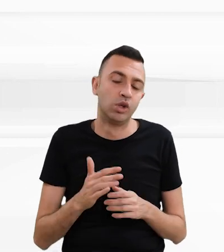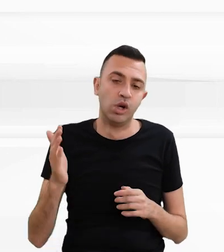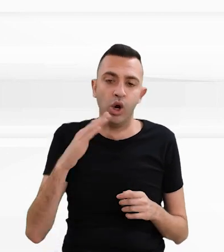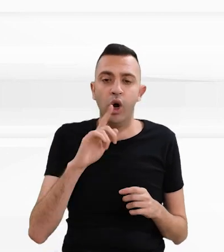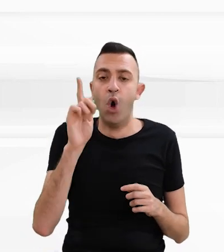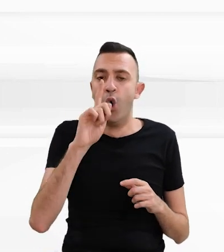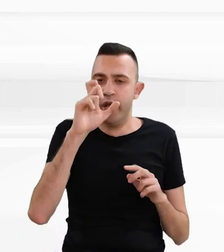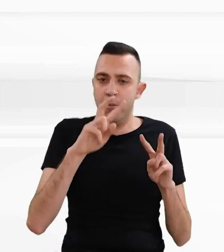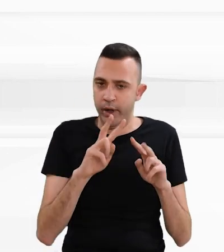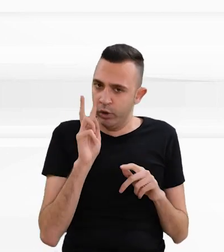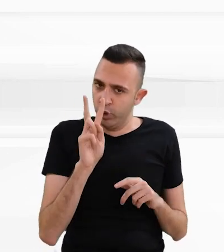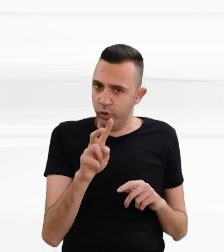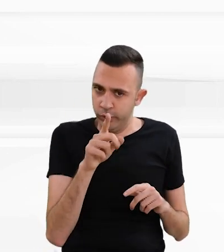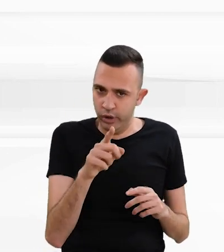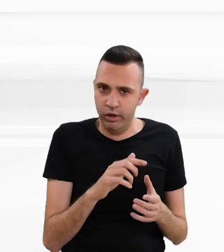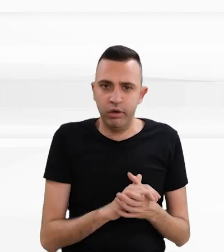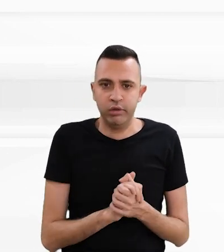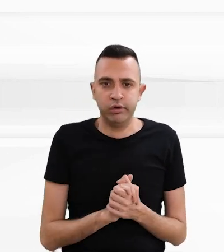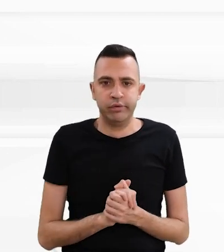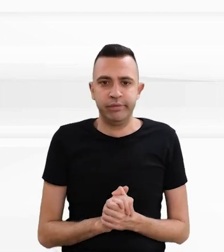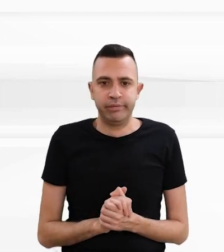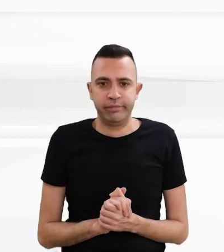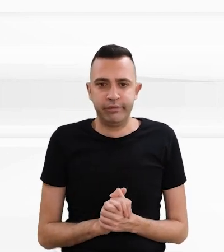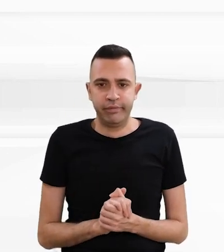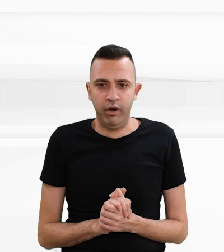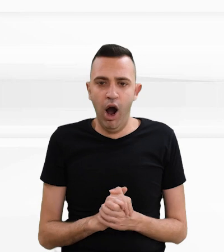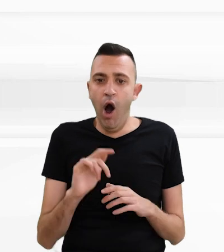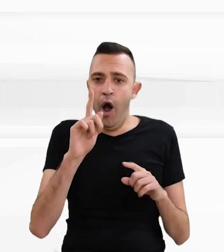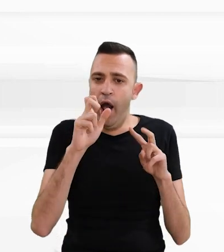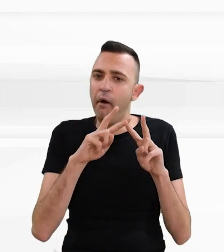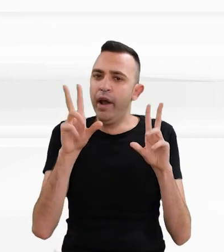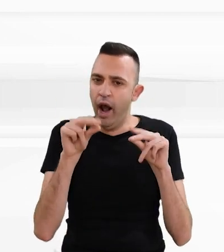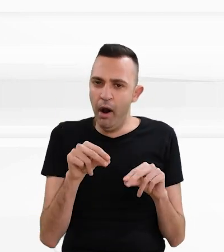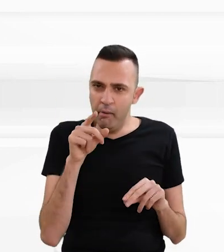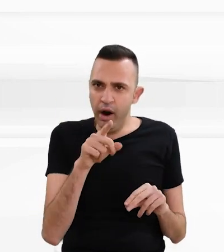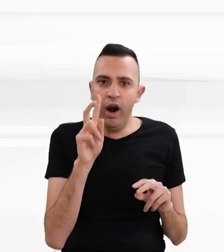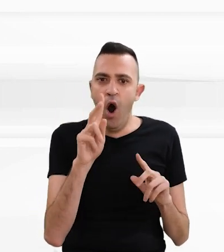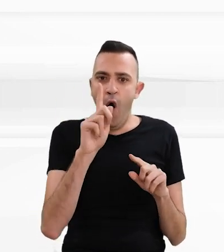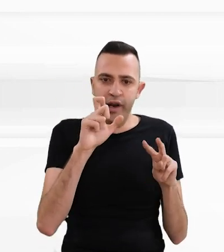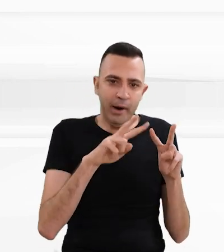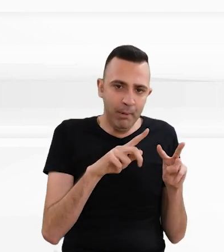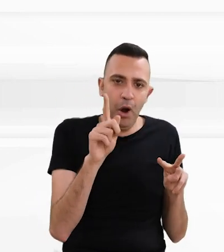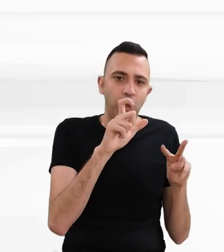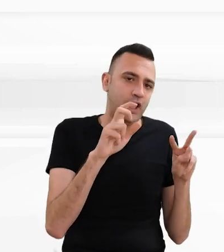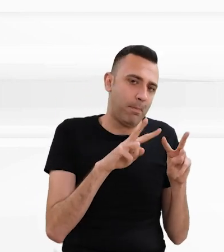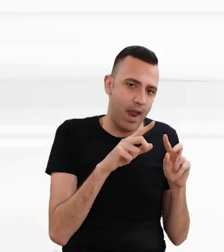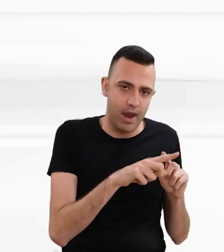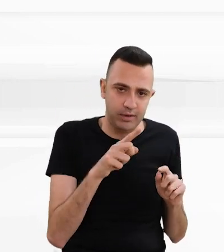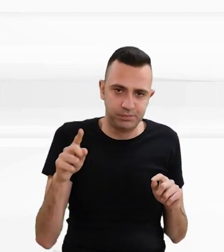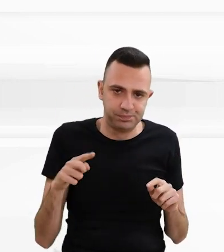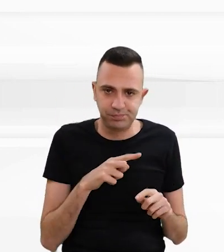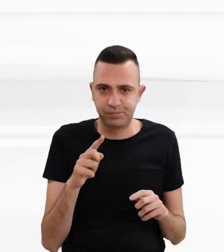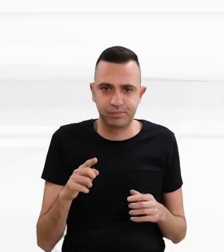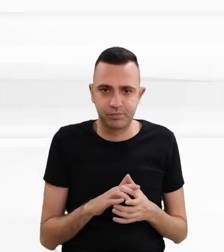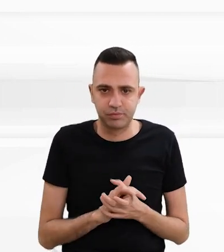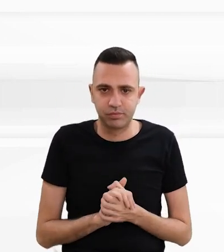santimetre gördük burada bakın şurada on santimetre miz var on santimetreye on santimetreye on santimetre